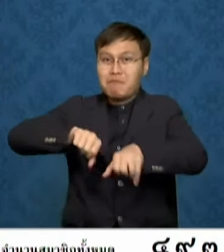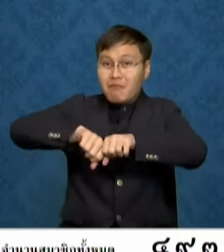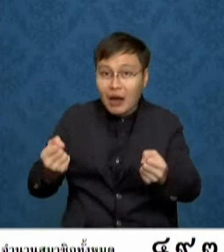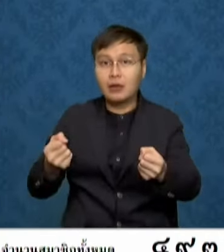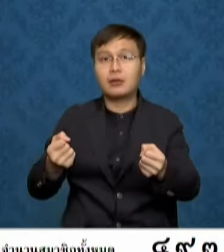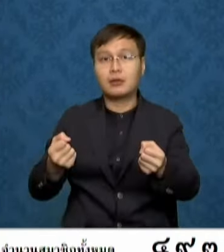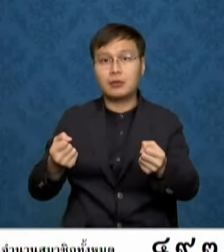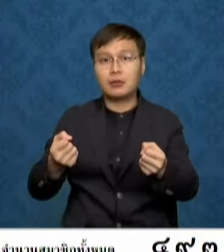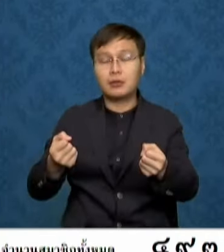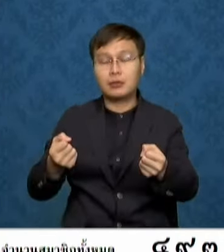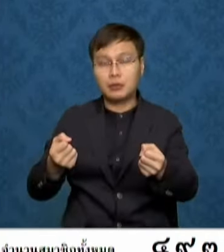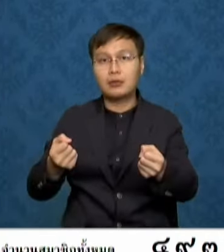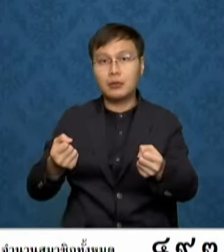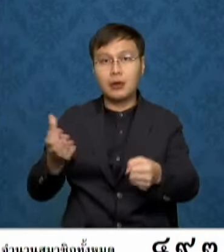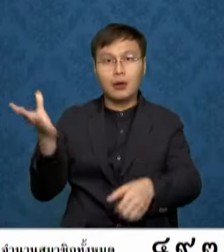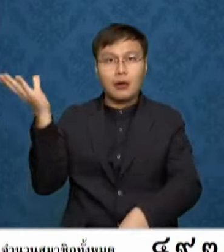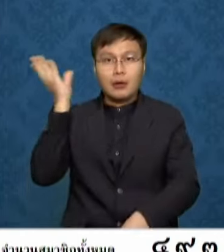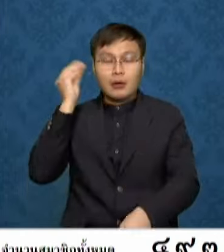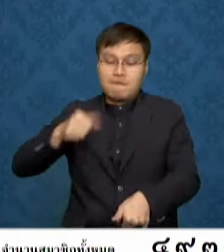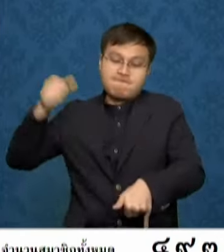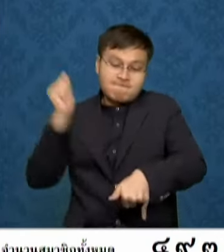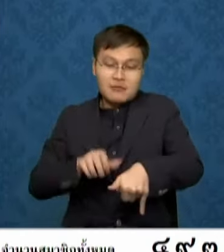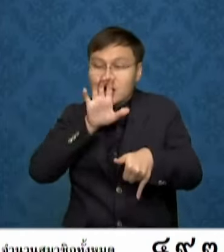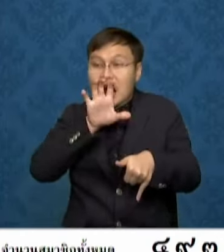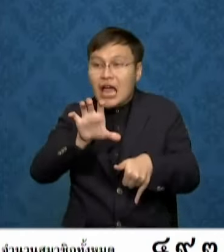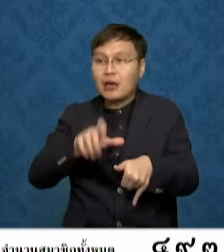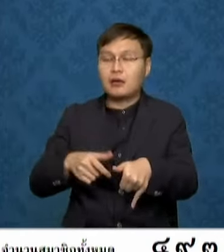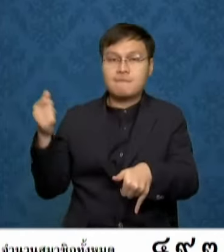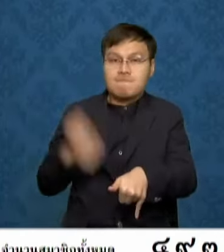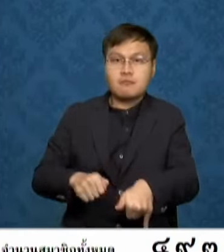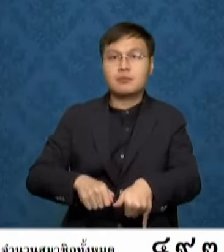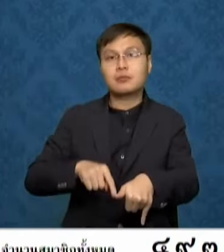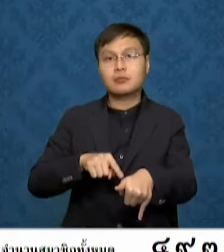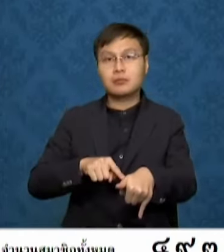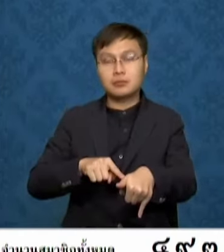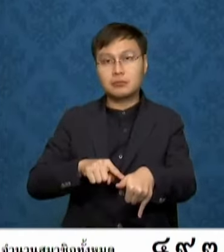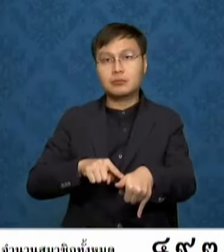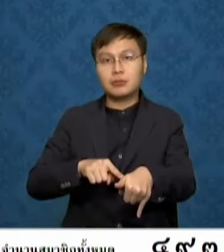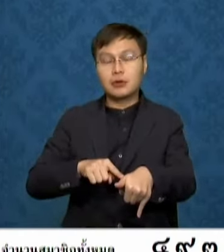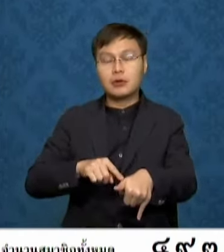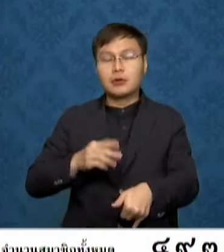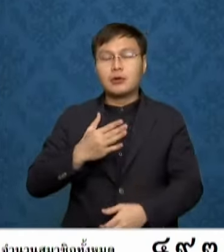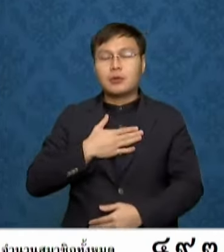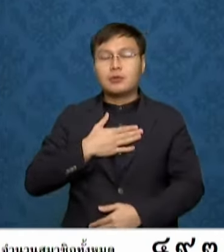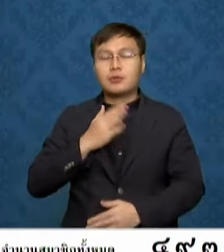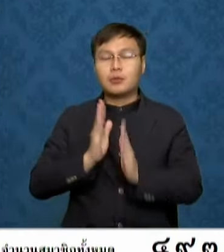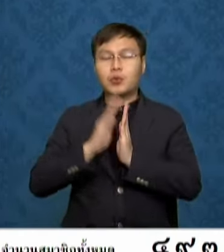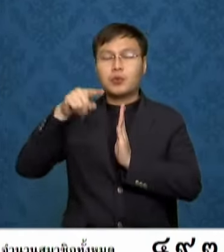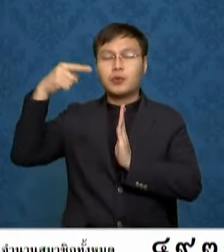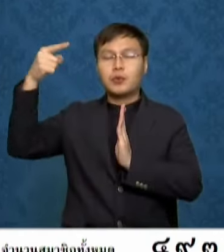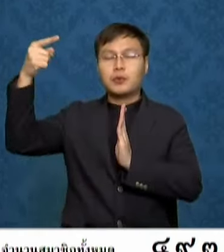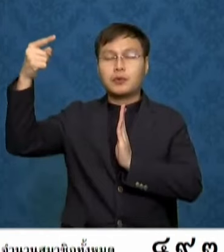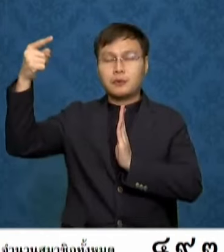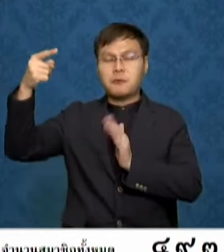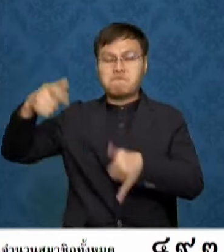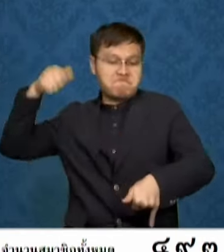หักเขาได้ยินเสียงนิดนึงเขาก็ตีเขาได้ยินเสียงคนที่ร้องปฏิญาณตนต่อพระผู้เป็นเจ้า